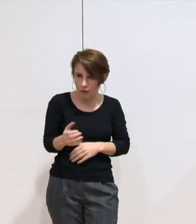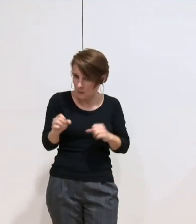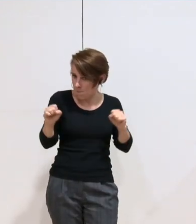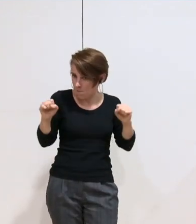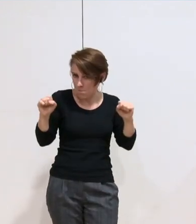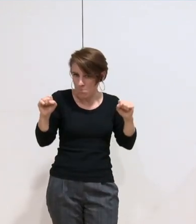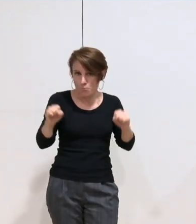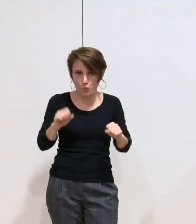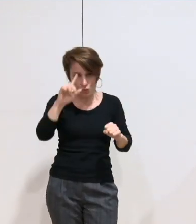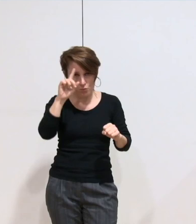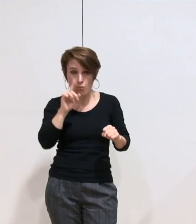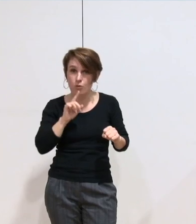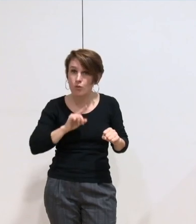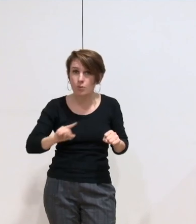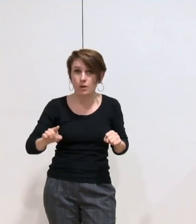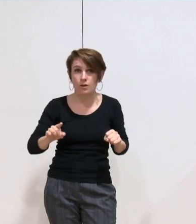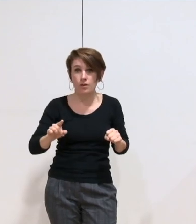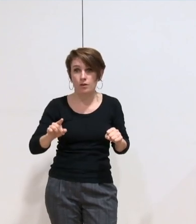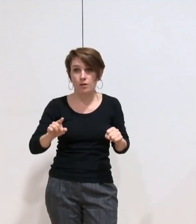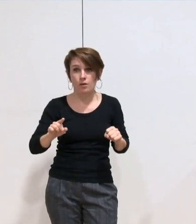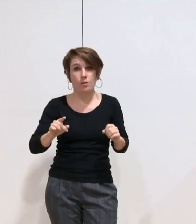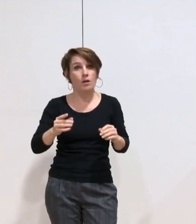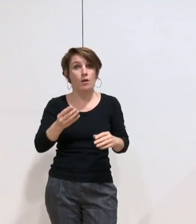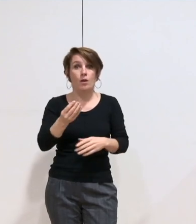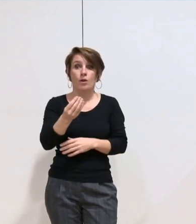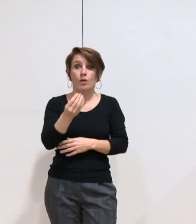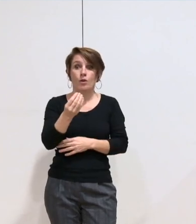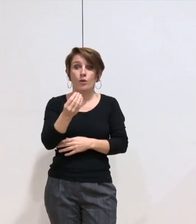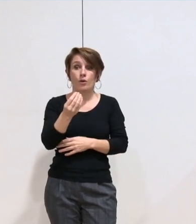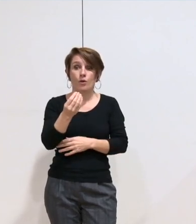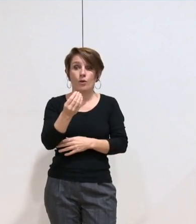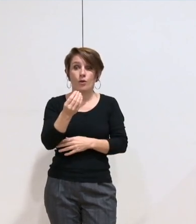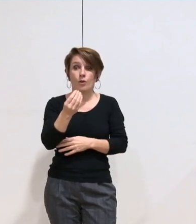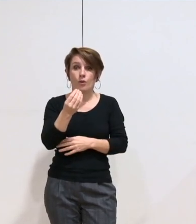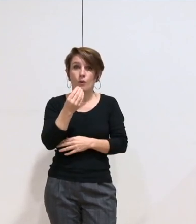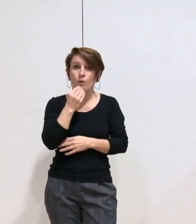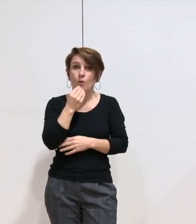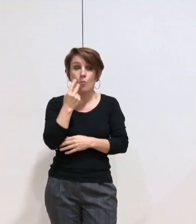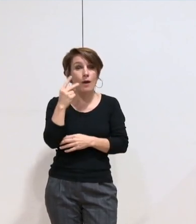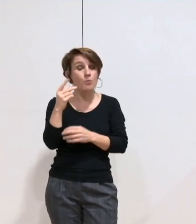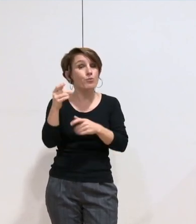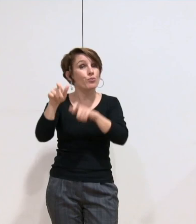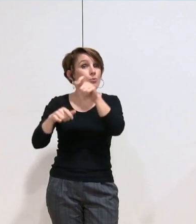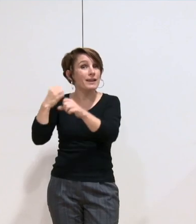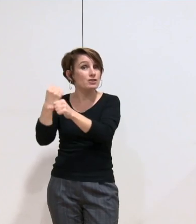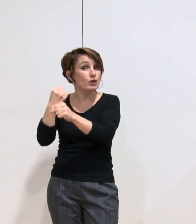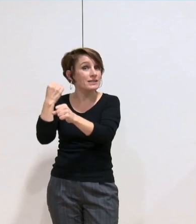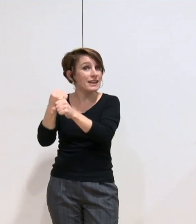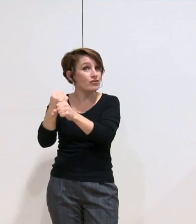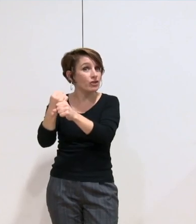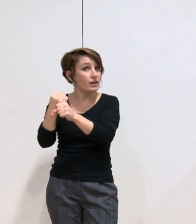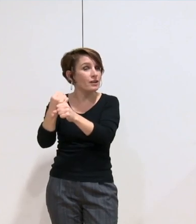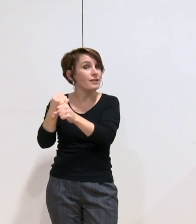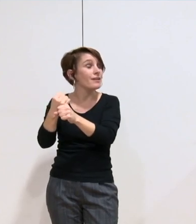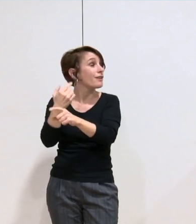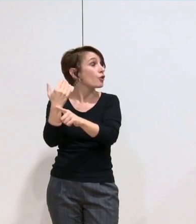possible, de maintenir le repas des personnes âgées que vous